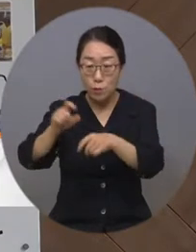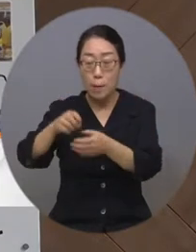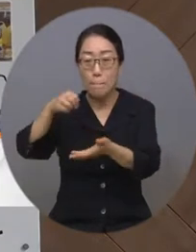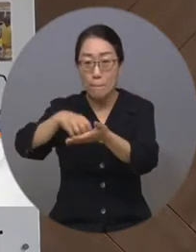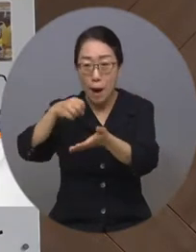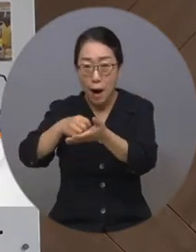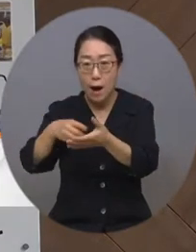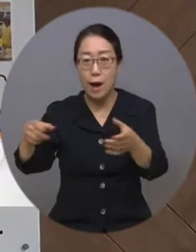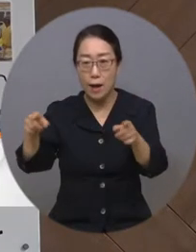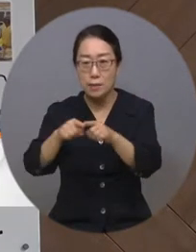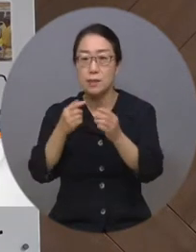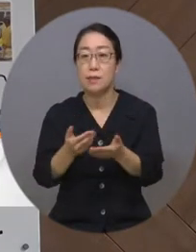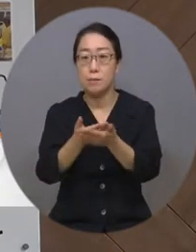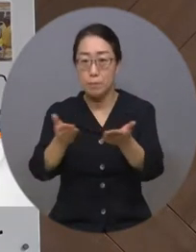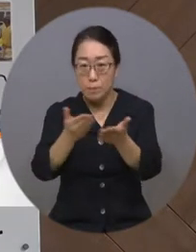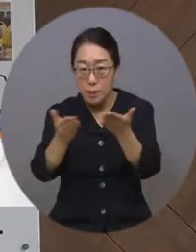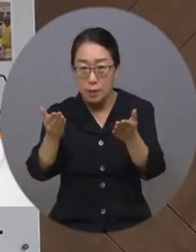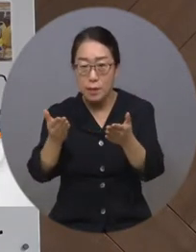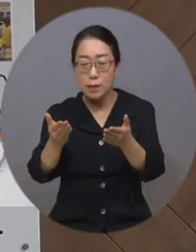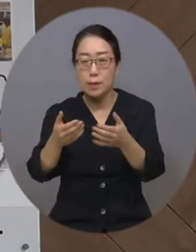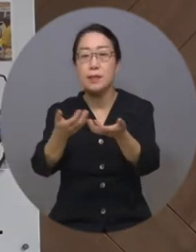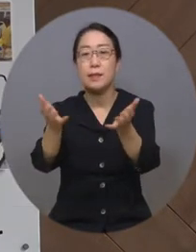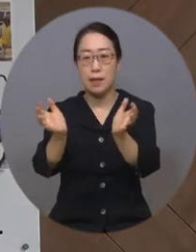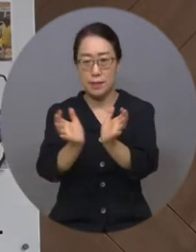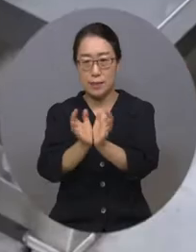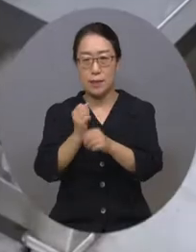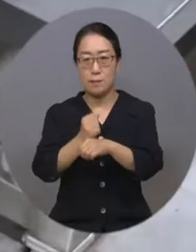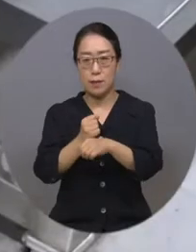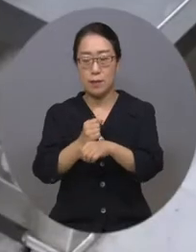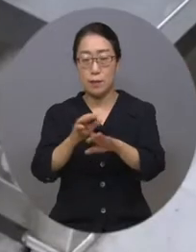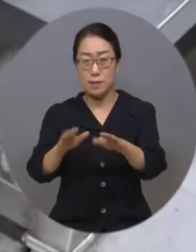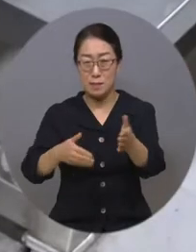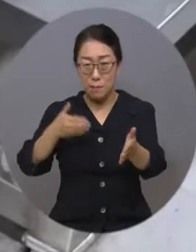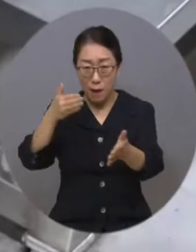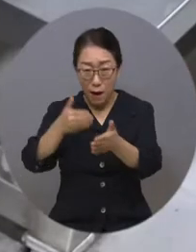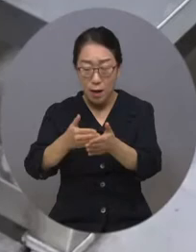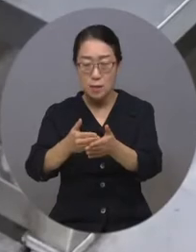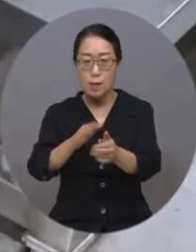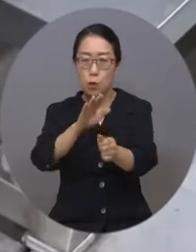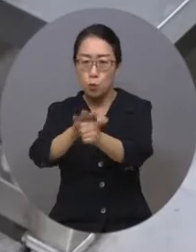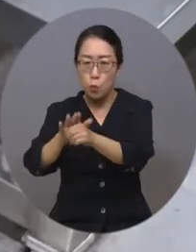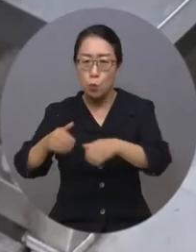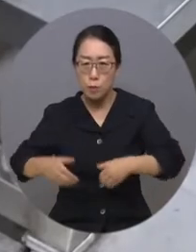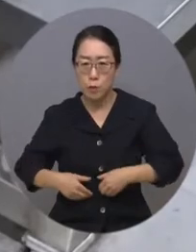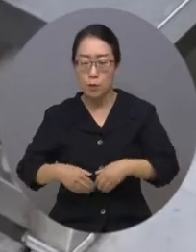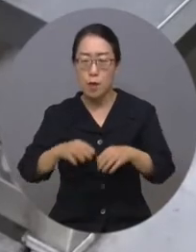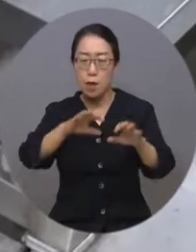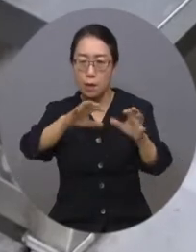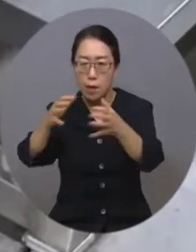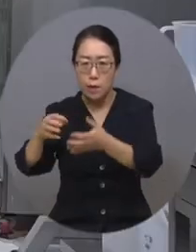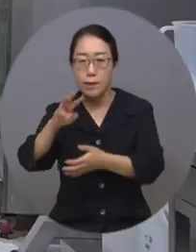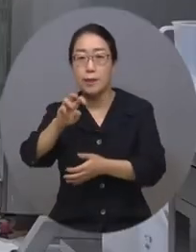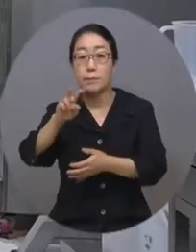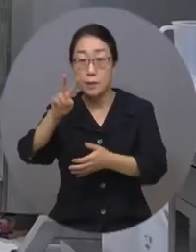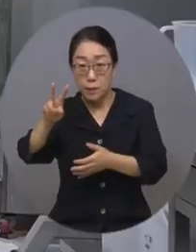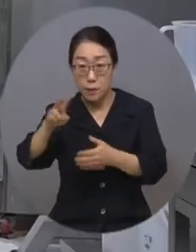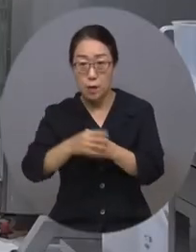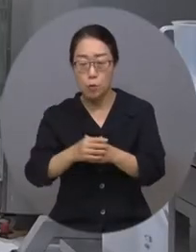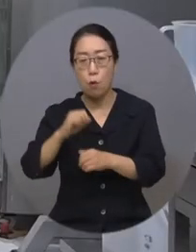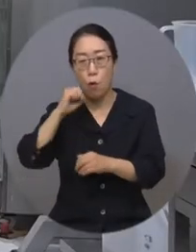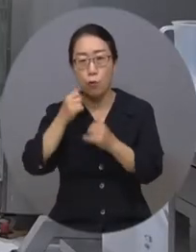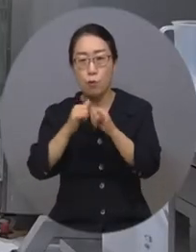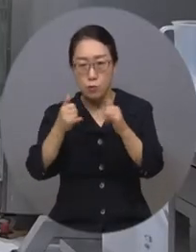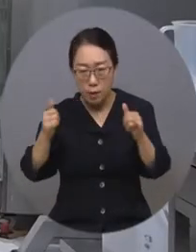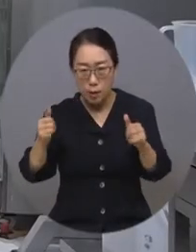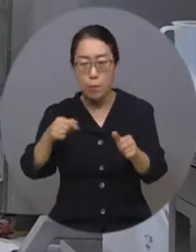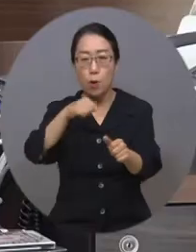있는 국제구호 NGO입니다. 지금까지 원조가 필요한 32개국 소외계층을 대상으로 교육